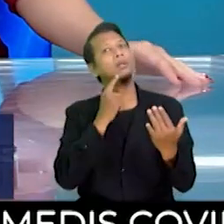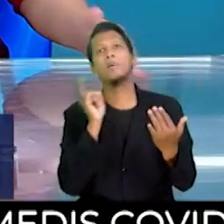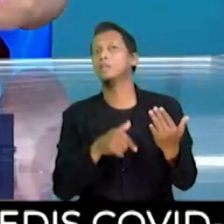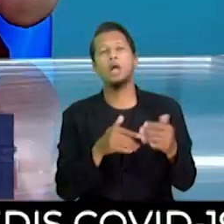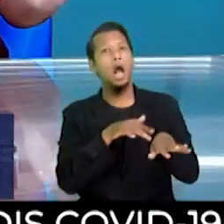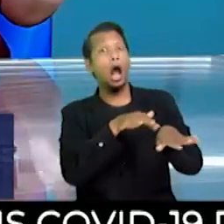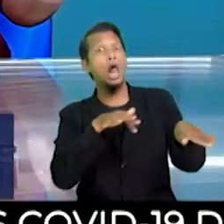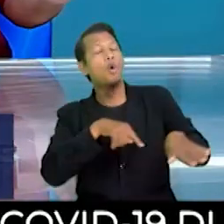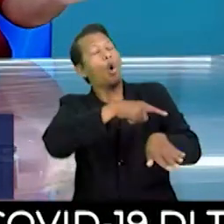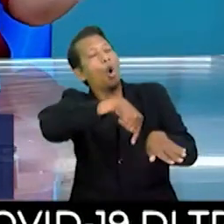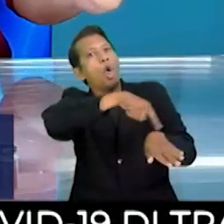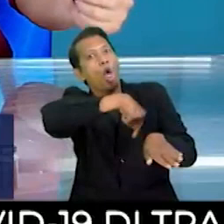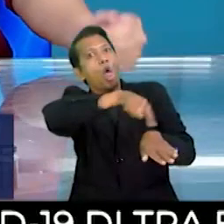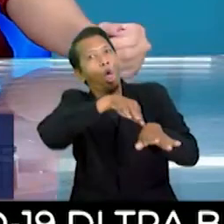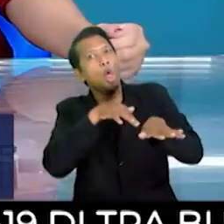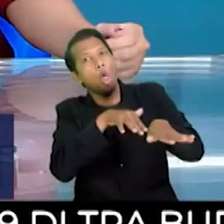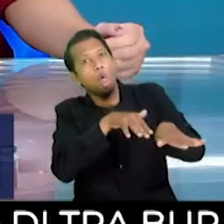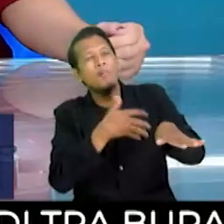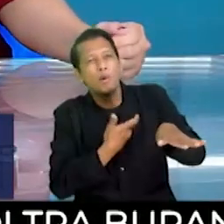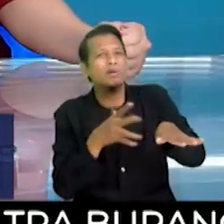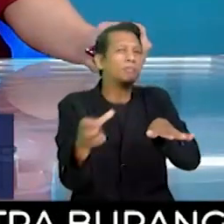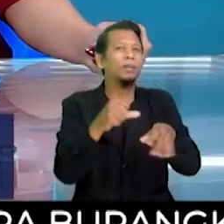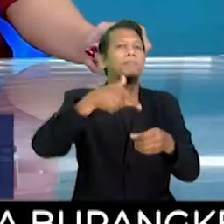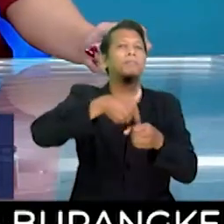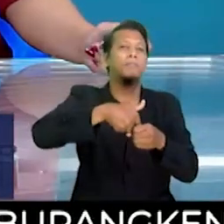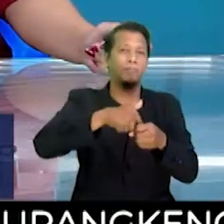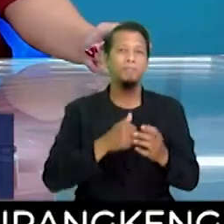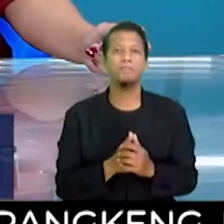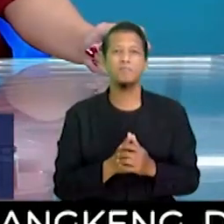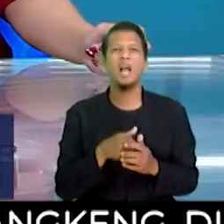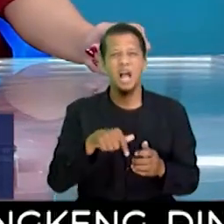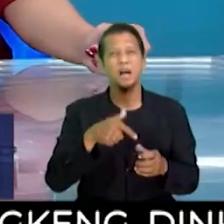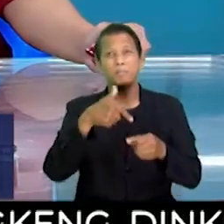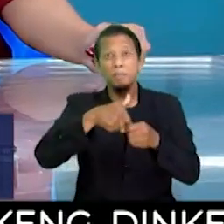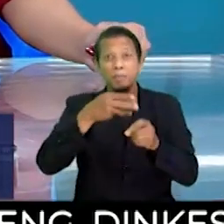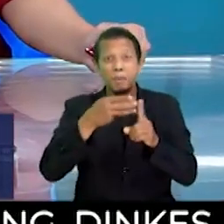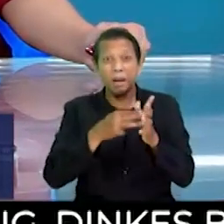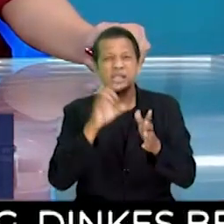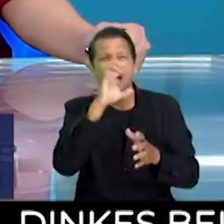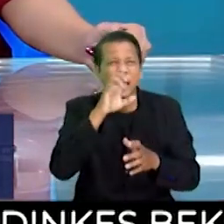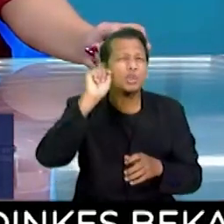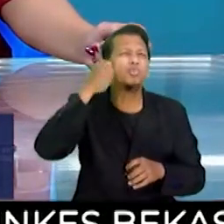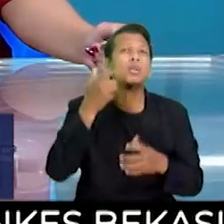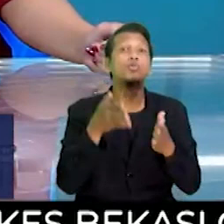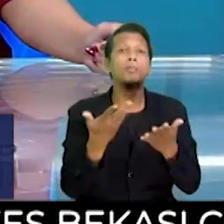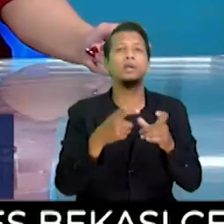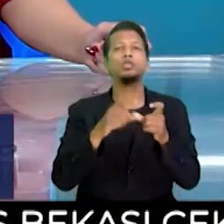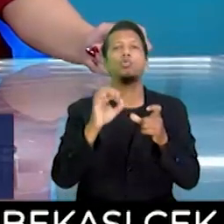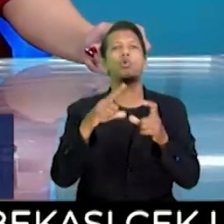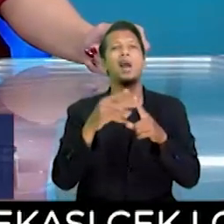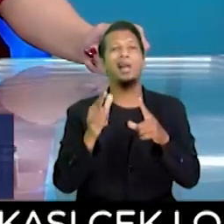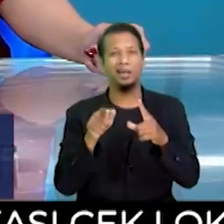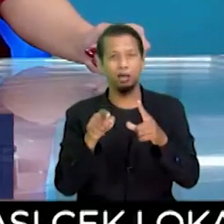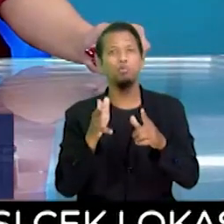terpaksa antri hingga berjam-jam untuk bisa mendapatkan BBM. Kelangkaan BBM jenis solar juga dialami nelayan di